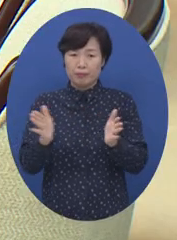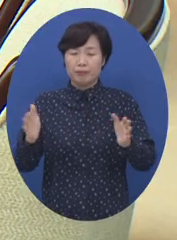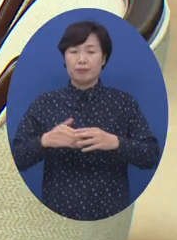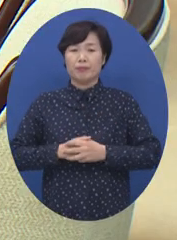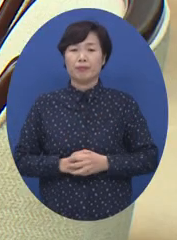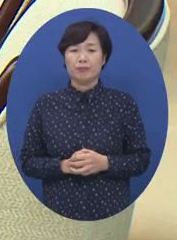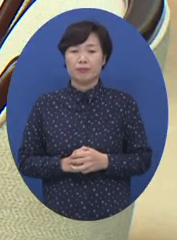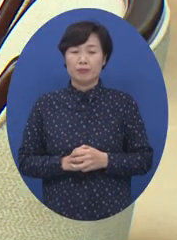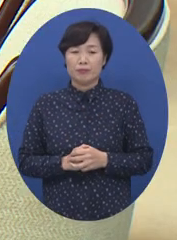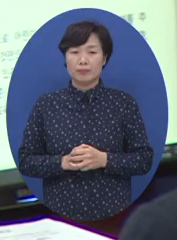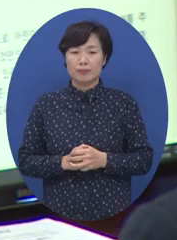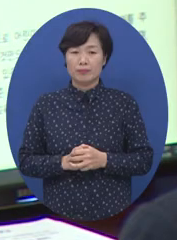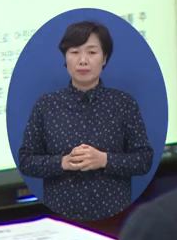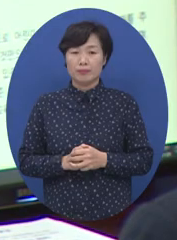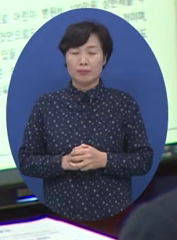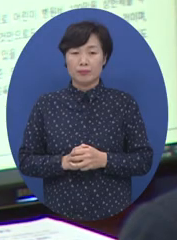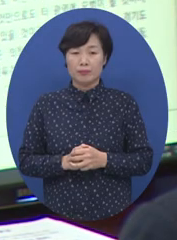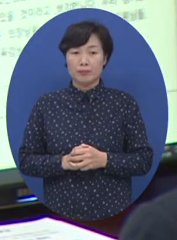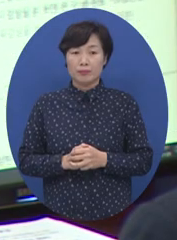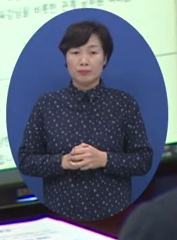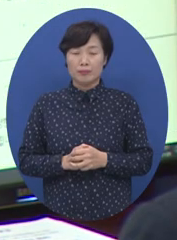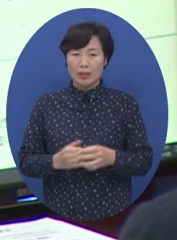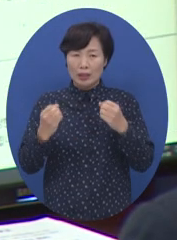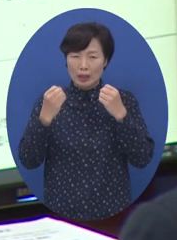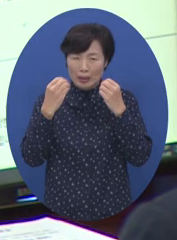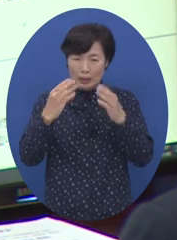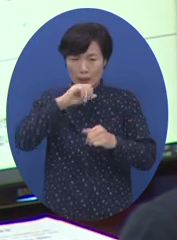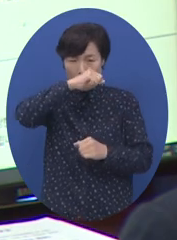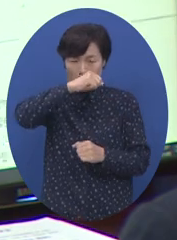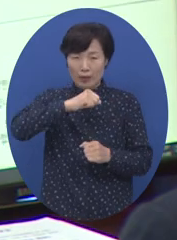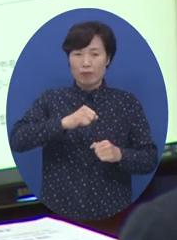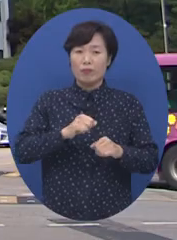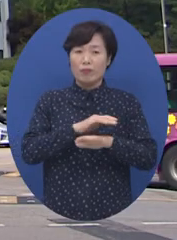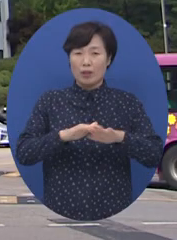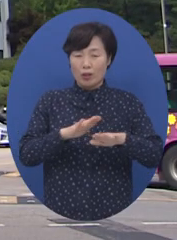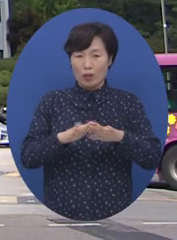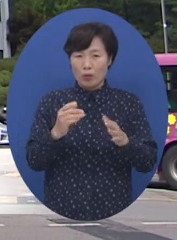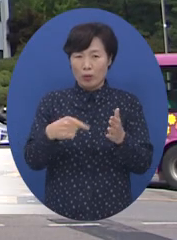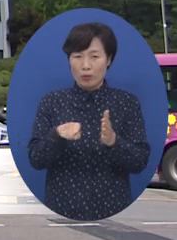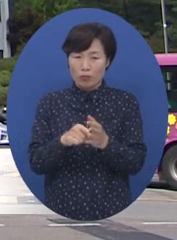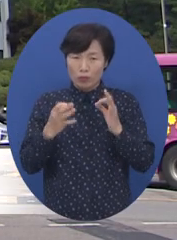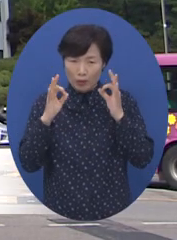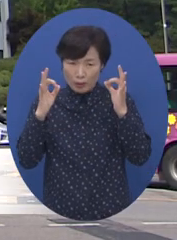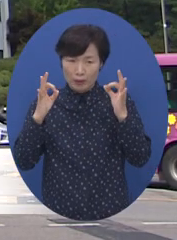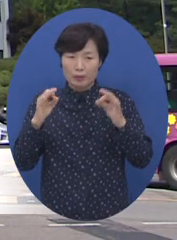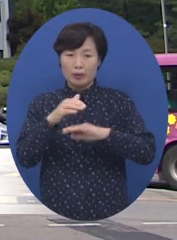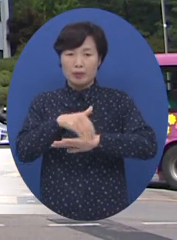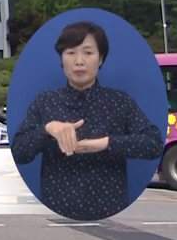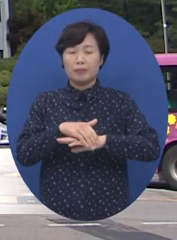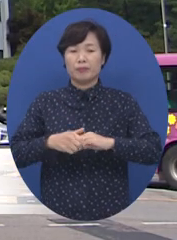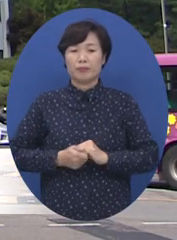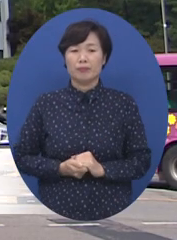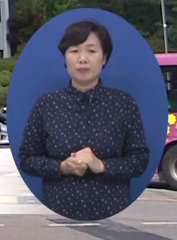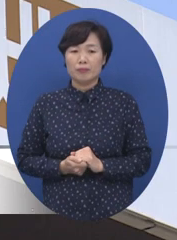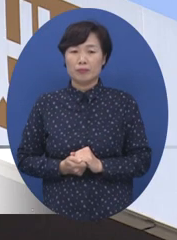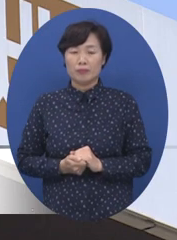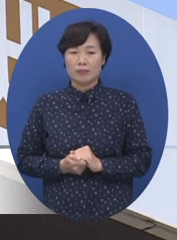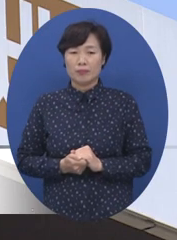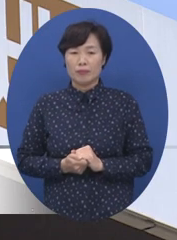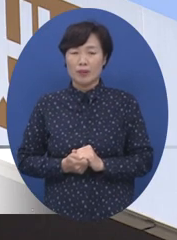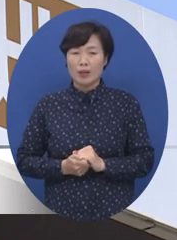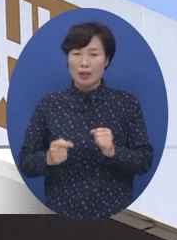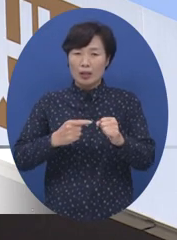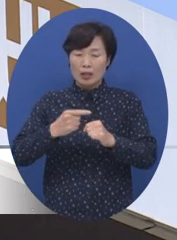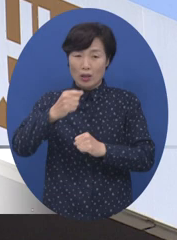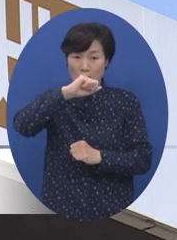등을 대상으로 실시될 예정입니다. 새 예산안도 다뤄집니다. 경기도 내년도 예산안은 27조 319억